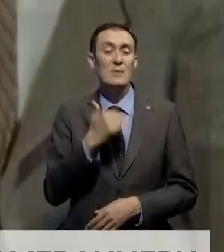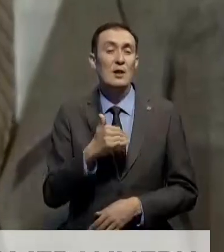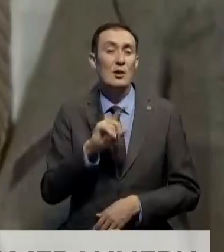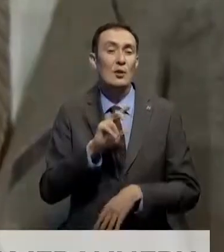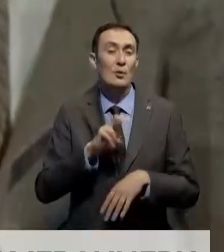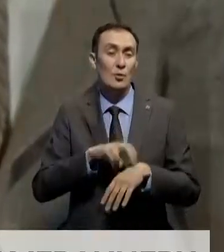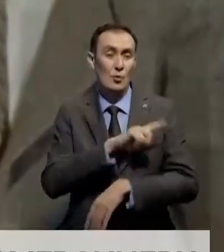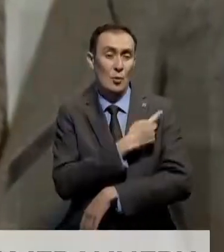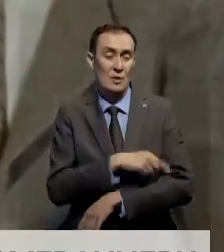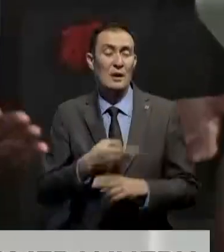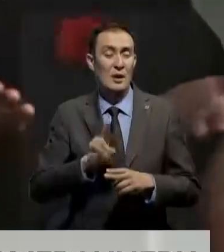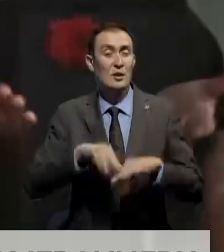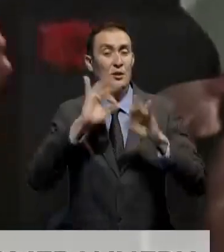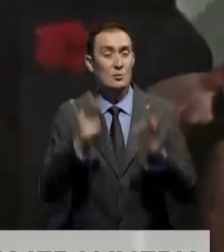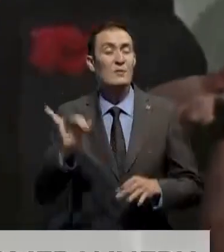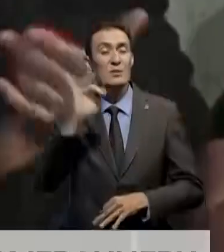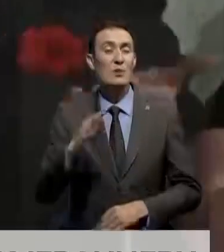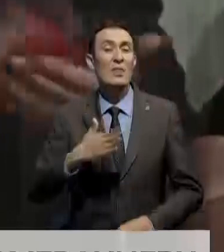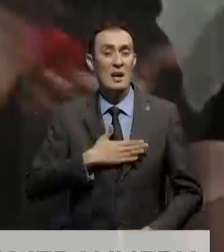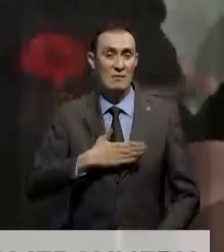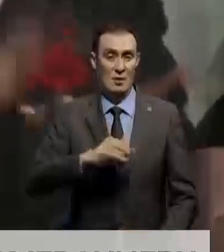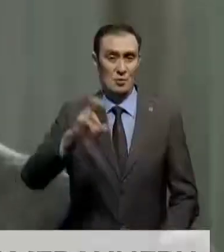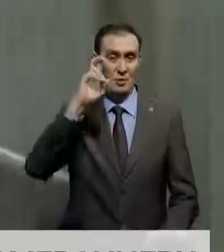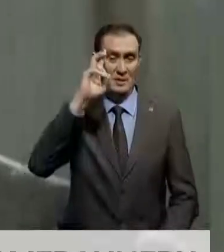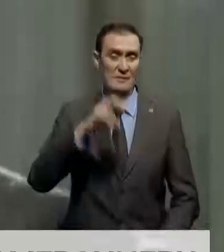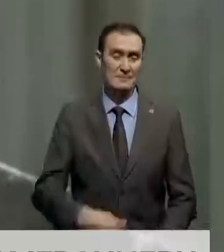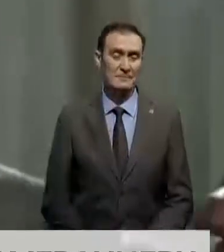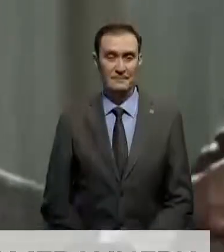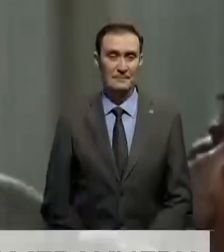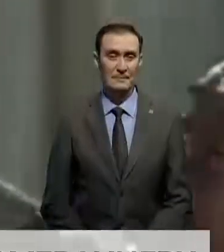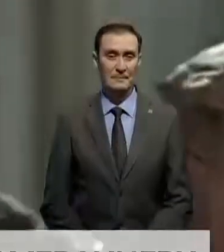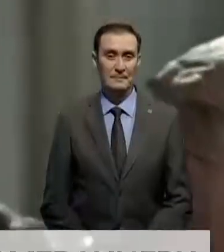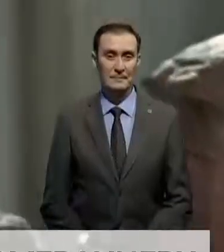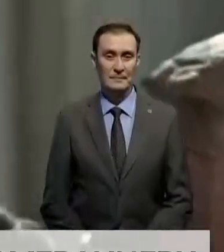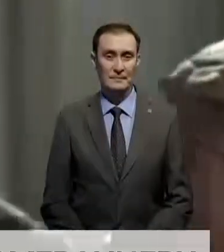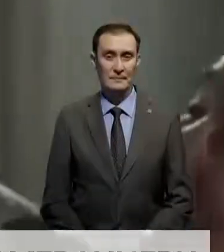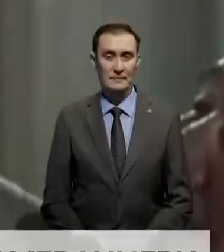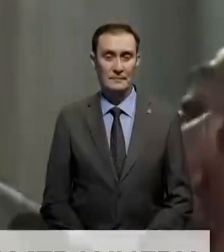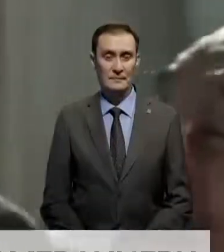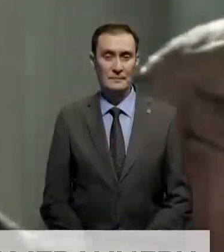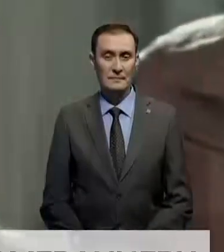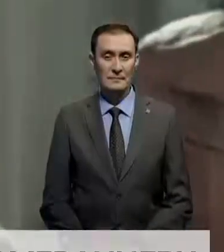– это уже не только искусство. Это история нашей страны. Григорий Беденко, Сержан Жумабаев, Алматы, Хабар 24.